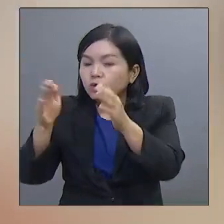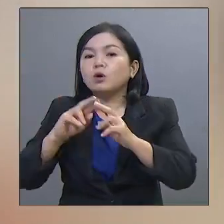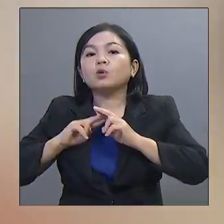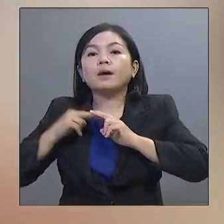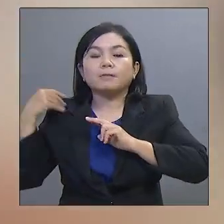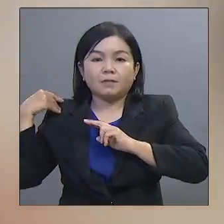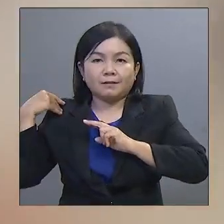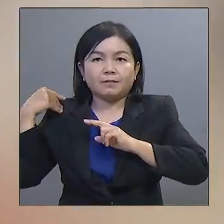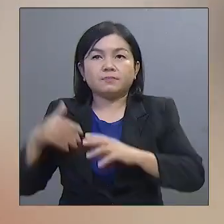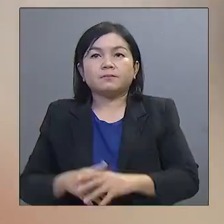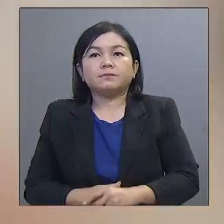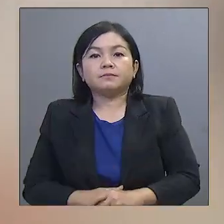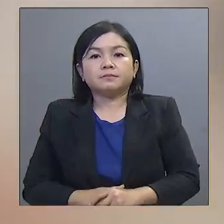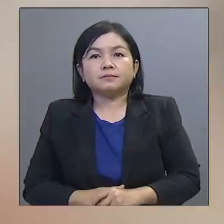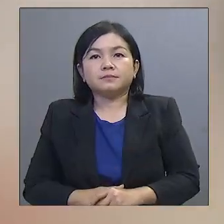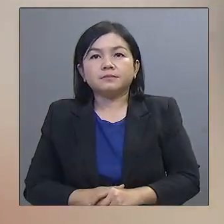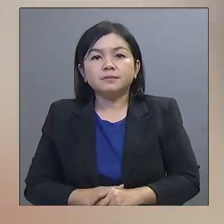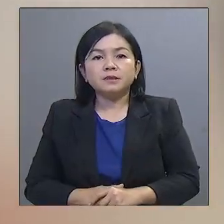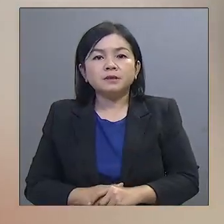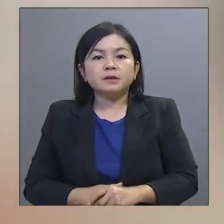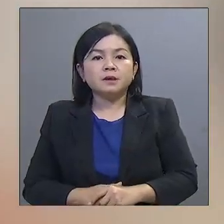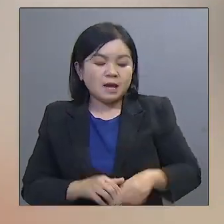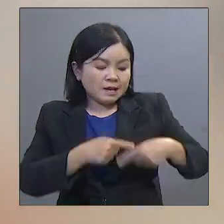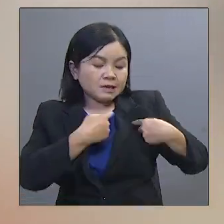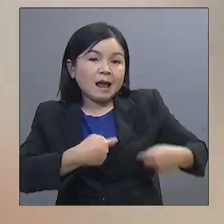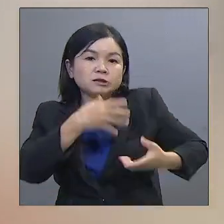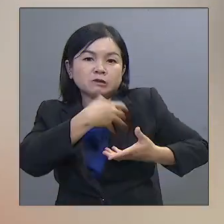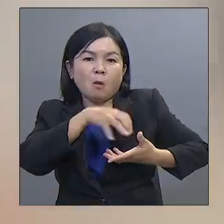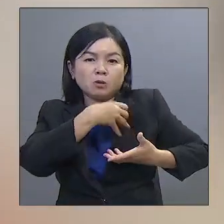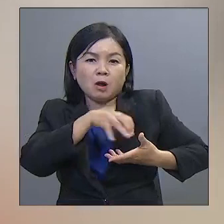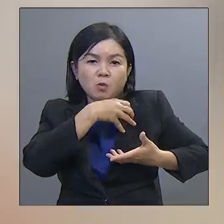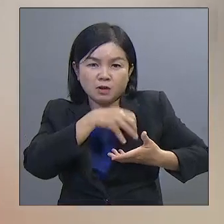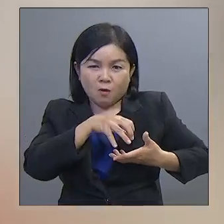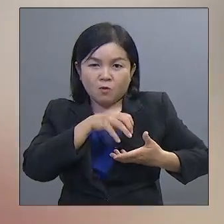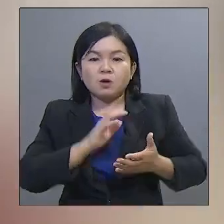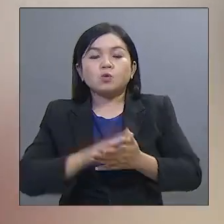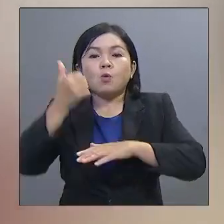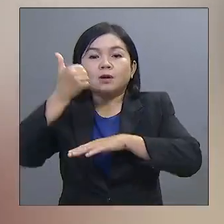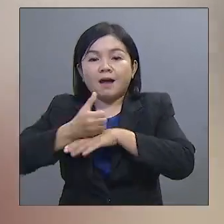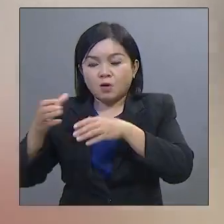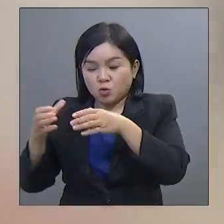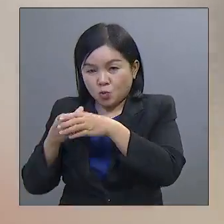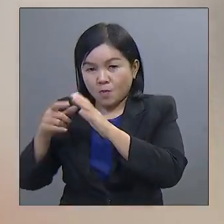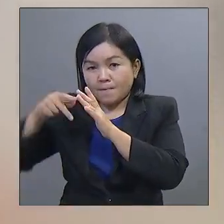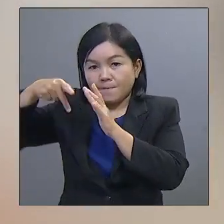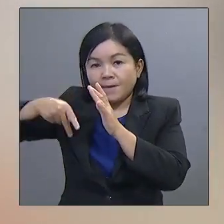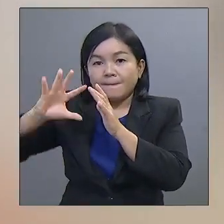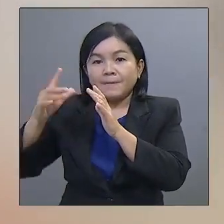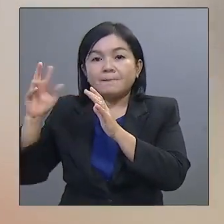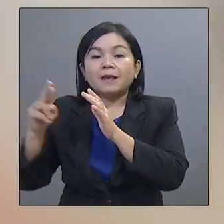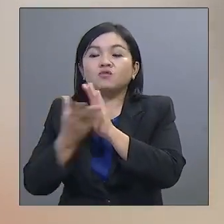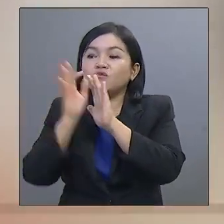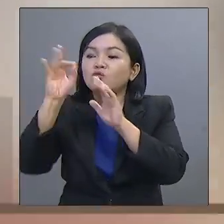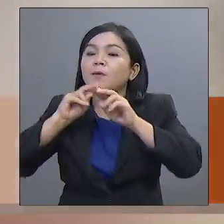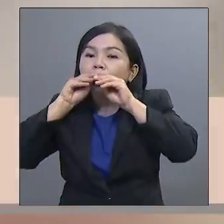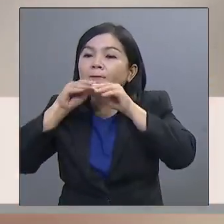คือจริงๆเนี่ย การเปิดใจของเสียโบ๊ทณัฐเดชวชิระรัตนวงศ์หัวหน้าค่ายมวยเพชรยินดีผ่านทาง Facebook ส่วนตัวนะ